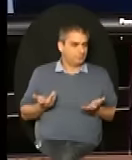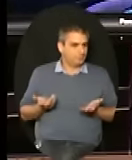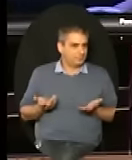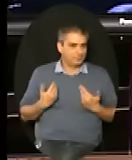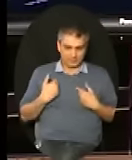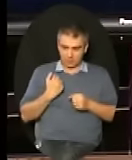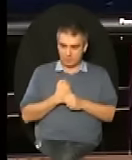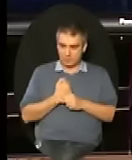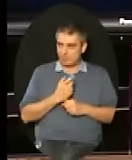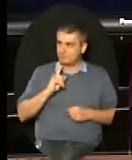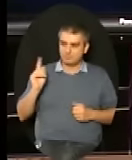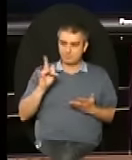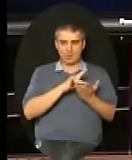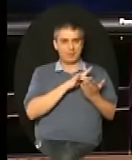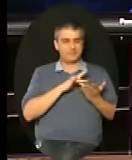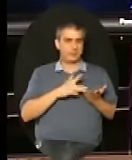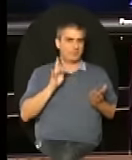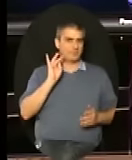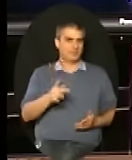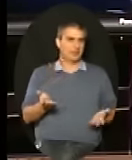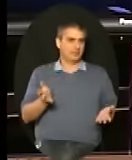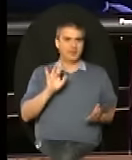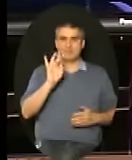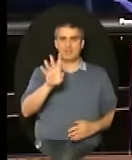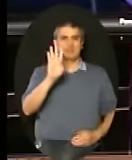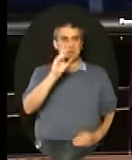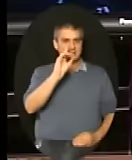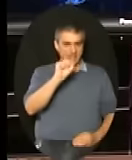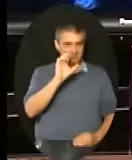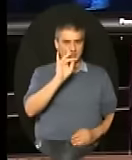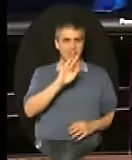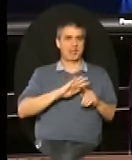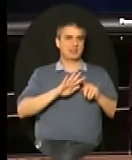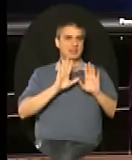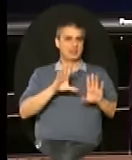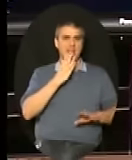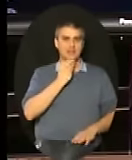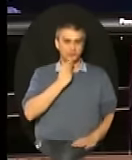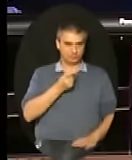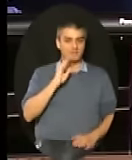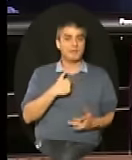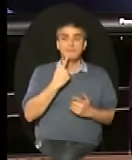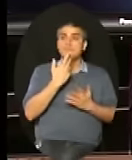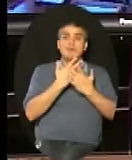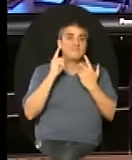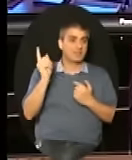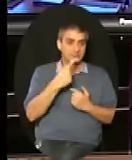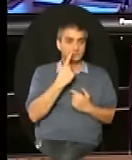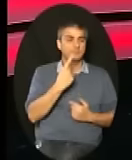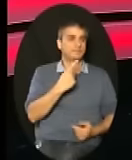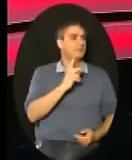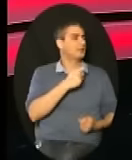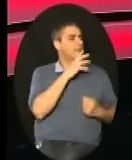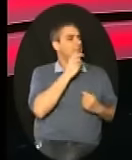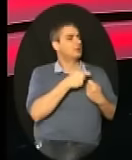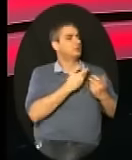אנחנו פועלים בכל מקום נגד, גם נגד ה-BDS, גם נגד אנטישמיות, וגם מבהירים שיש... לא, אני צריכה תורה על